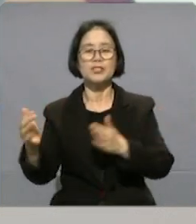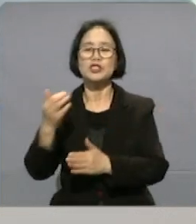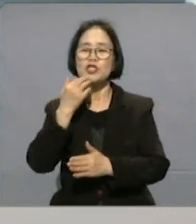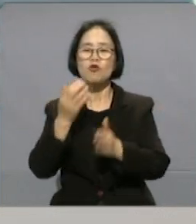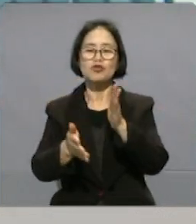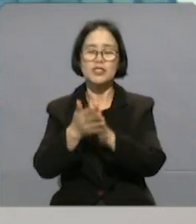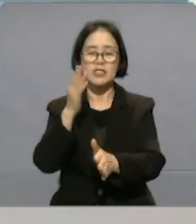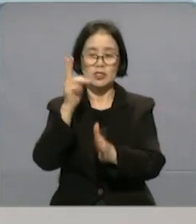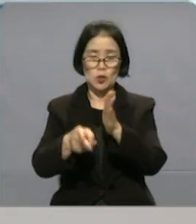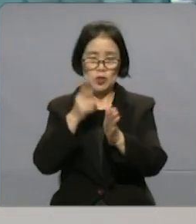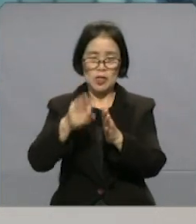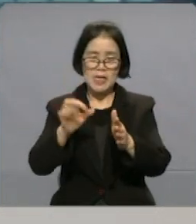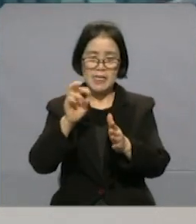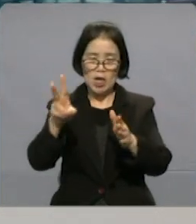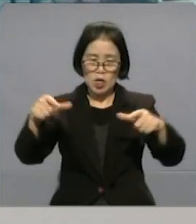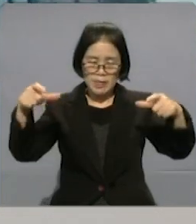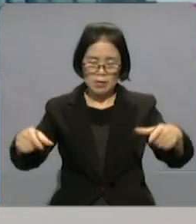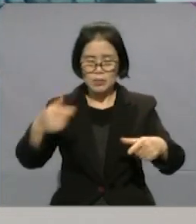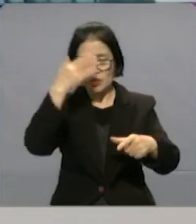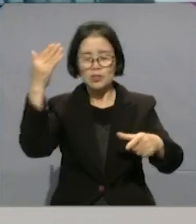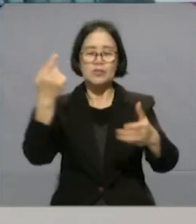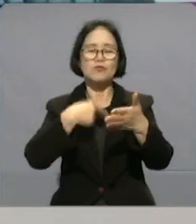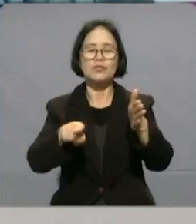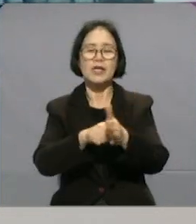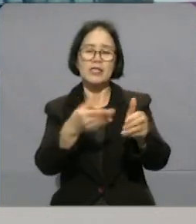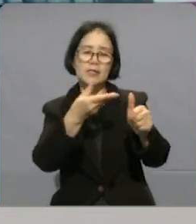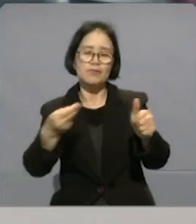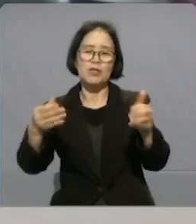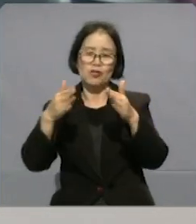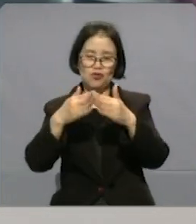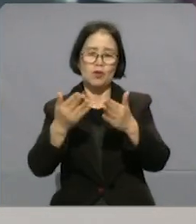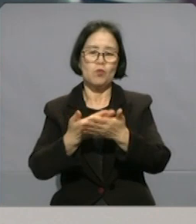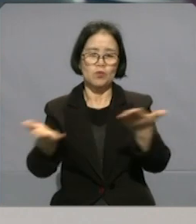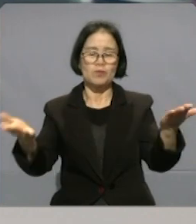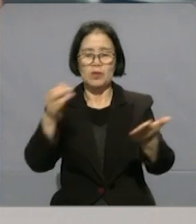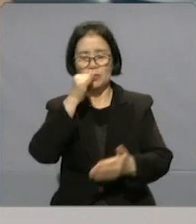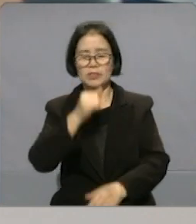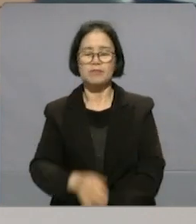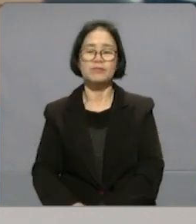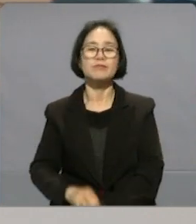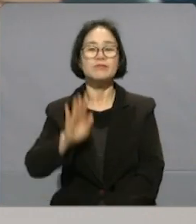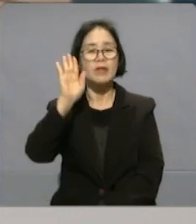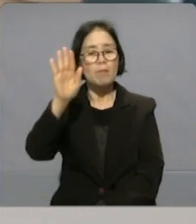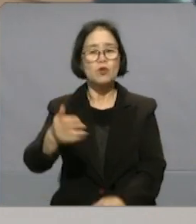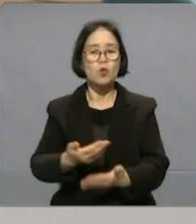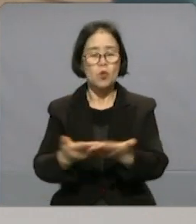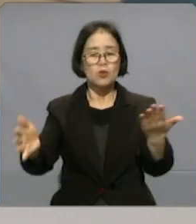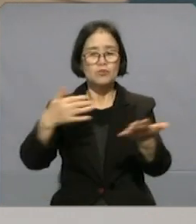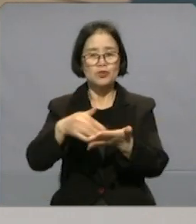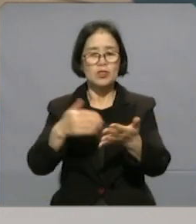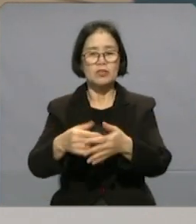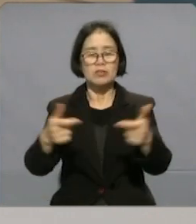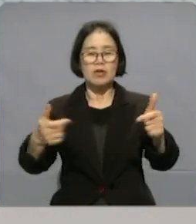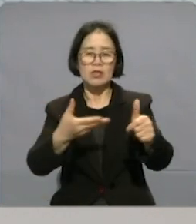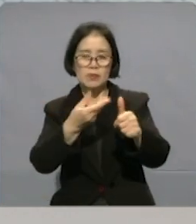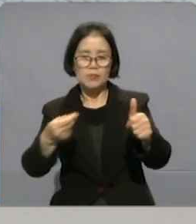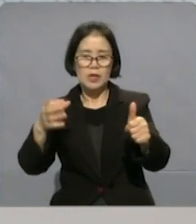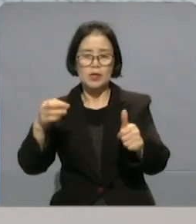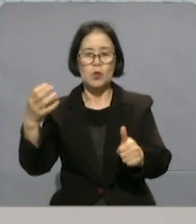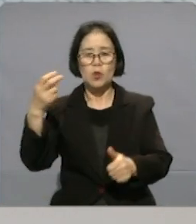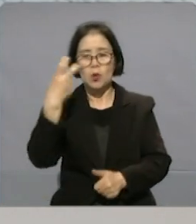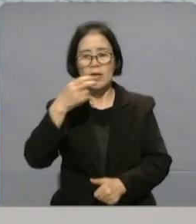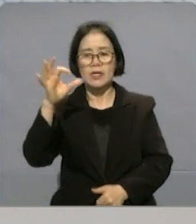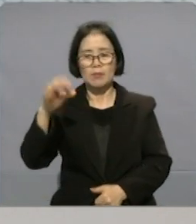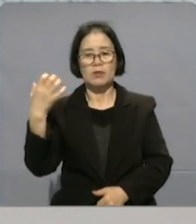서울시 도시철도 역세권엔 청년들을 위한 임대주택이 공급되고 있는데요. 앞으로 공급이 늘어나고 임대료와 관리비 부담은